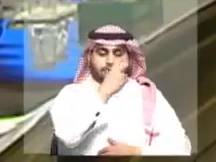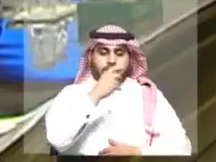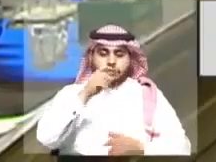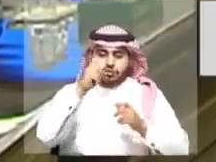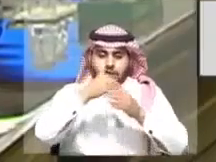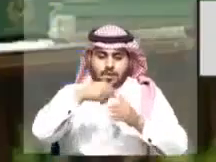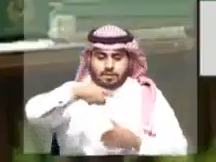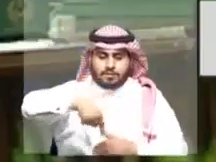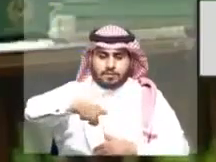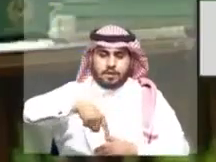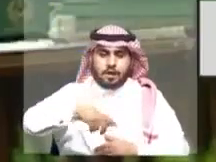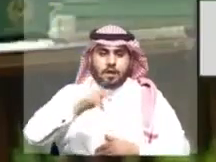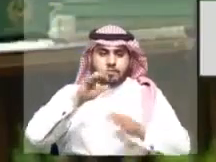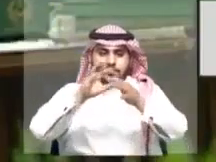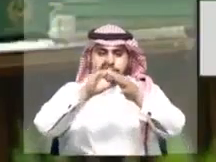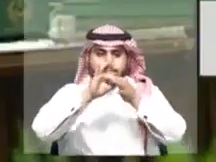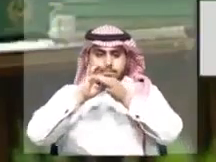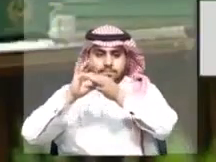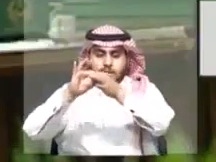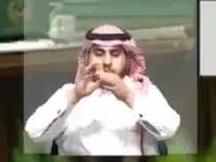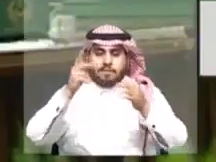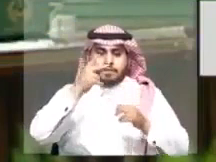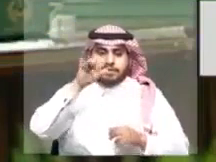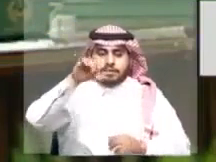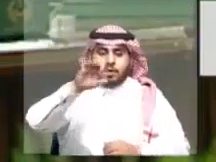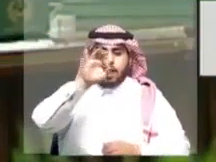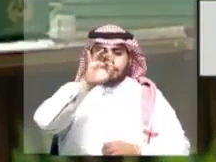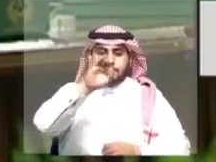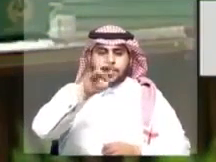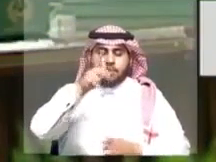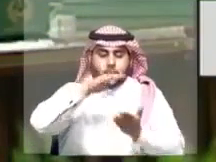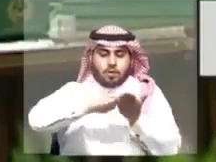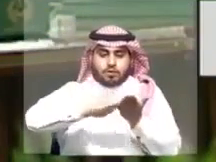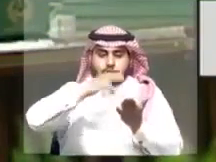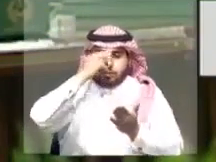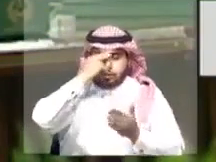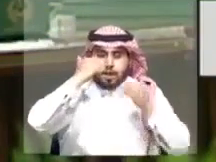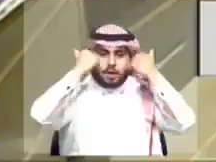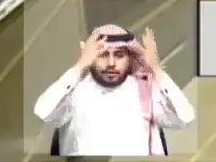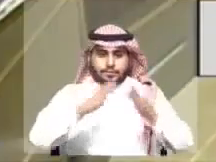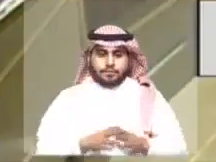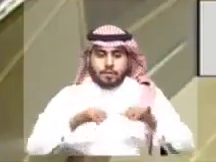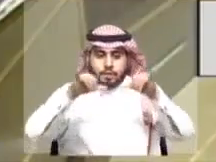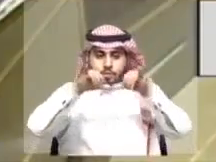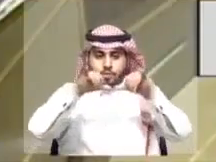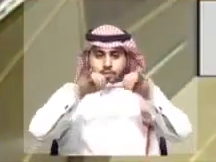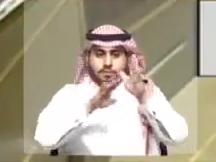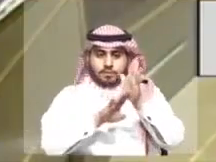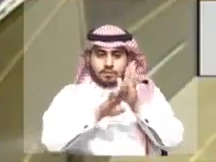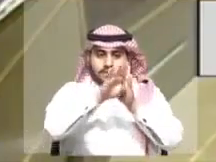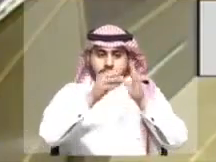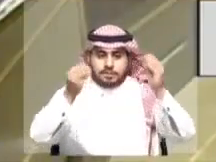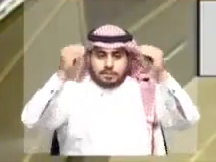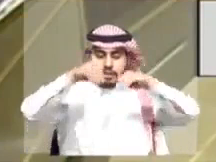شعبان الجاري بمشاركة أكثر من 59 متحدثا من داخل المملكة وخارجها. ويهدف المنتدى إلى رفع مستوى